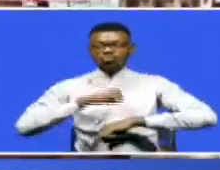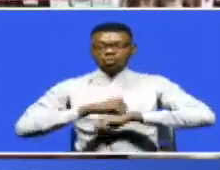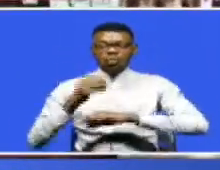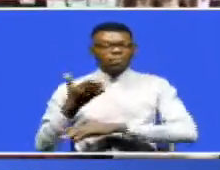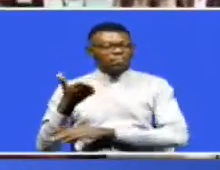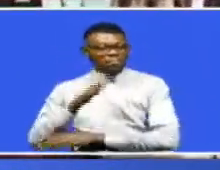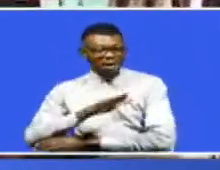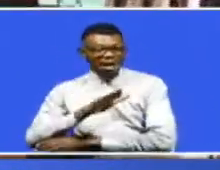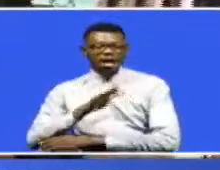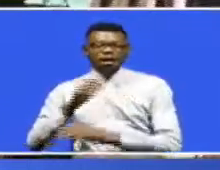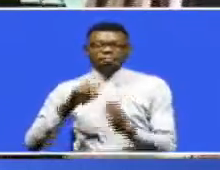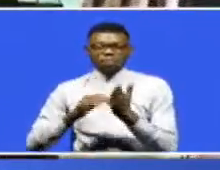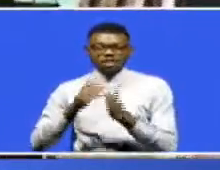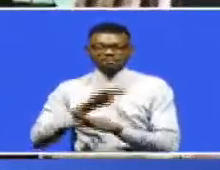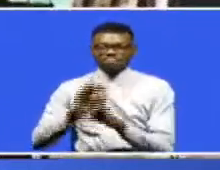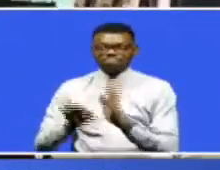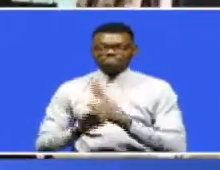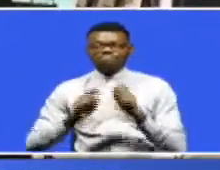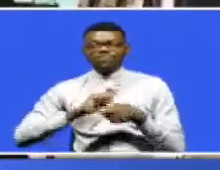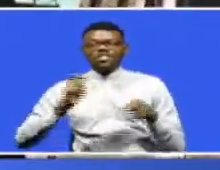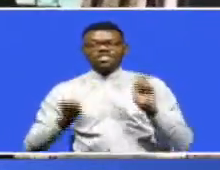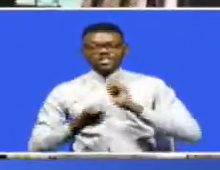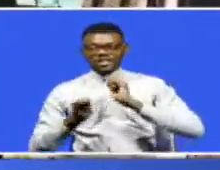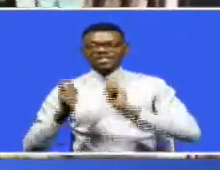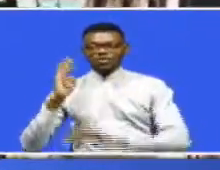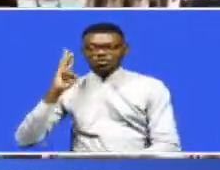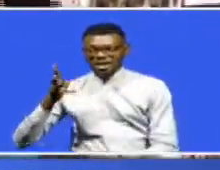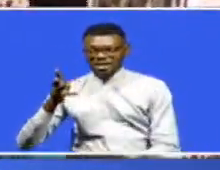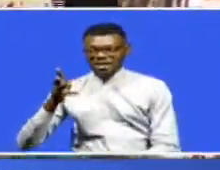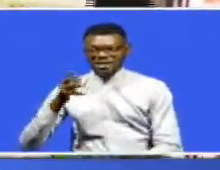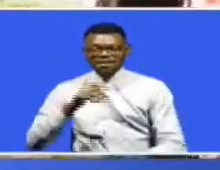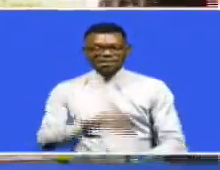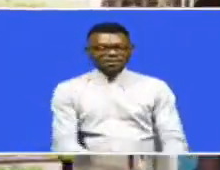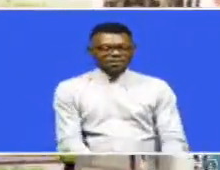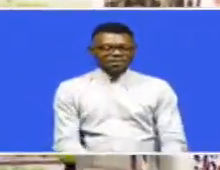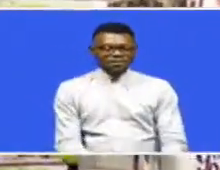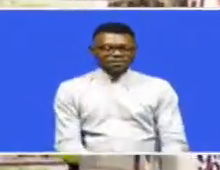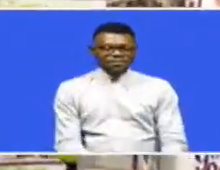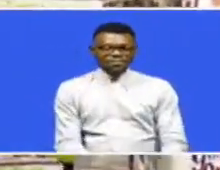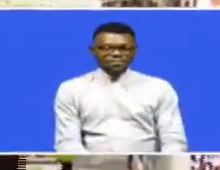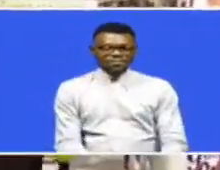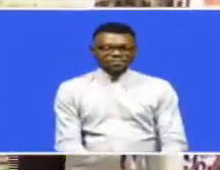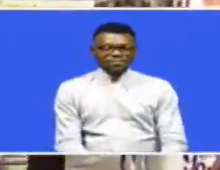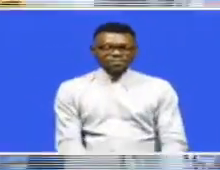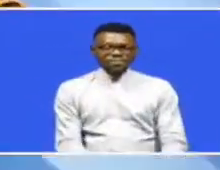huenda hali itabadilika. Saada Hassan, KTN News.